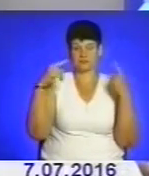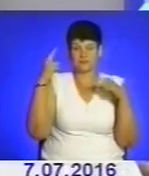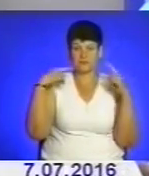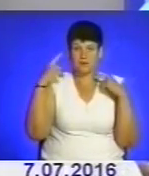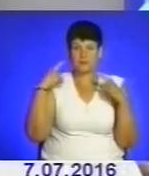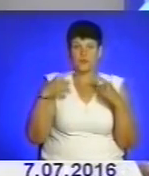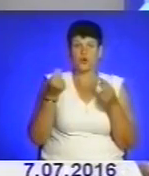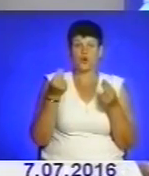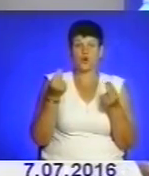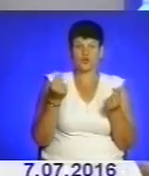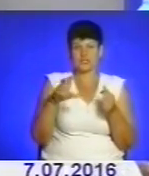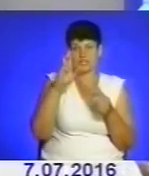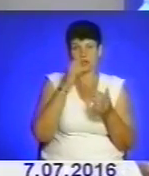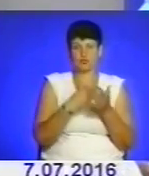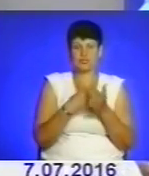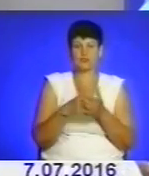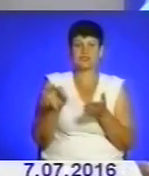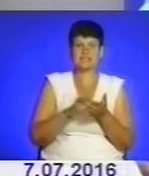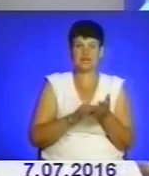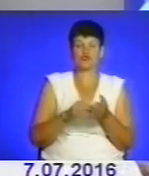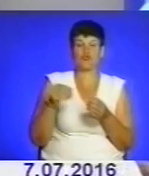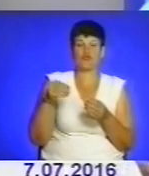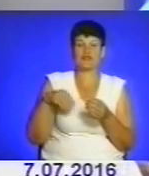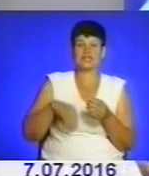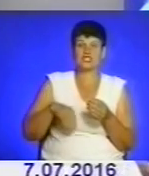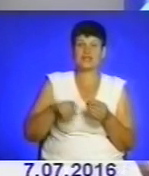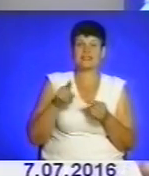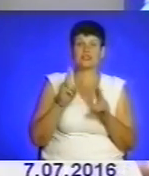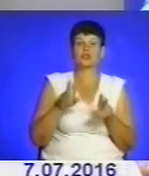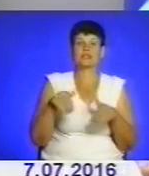із державного бюджету відразу в кишені тих, хто надає послуги з